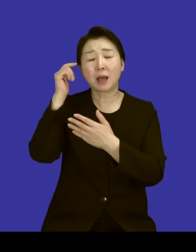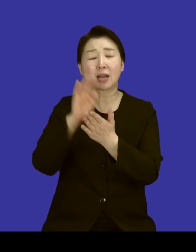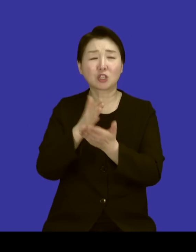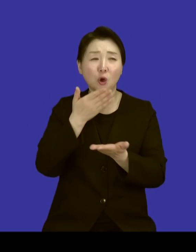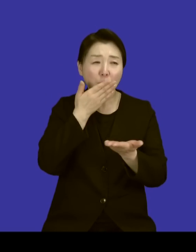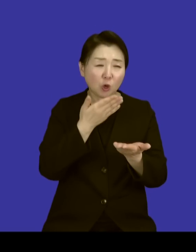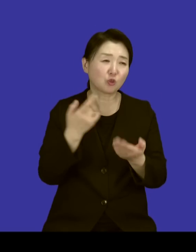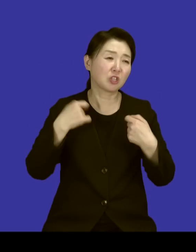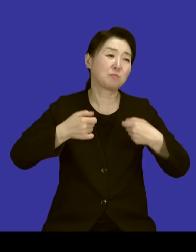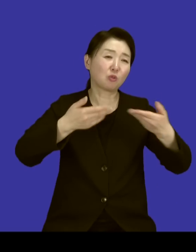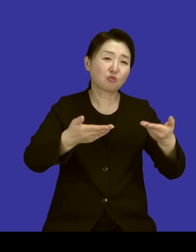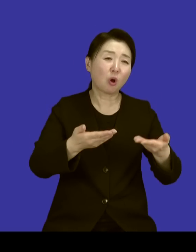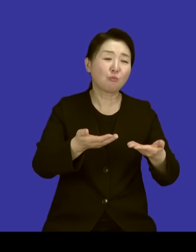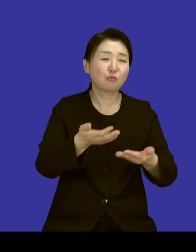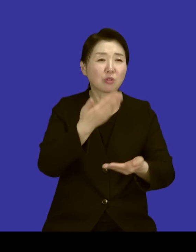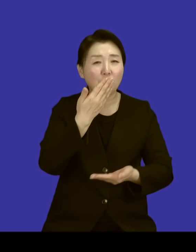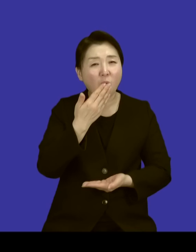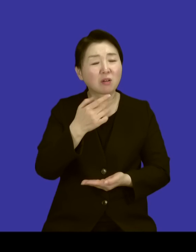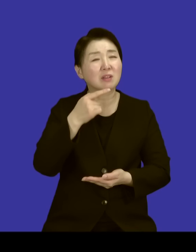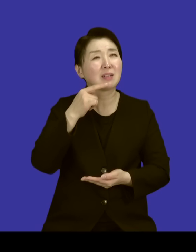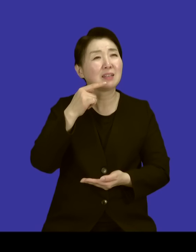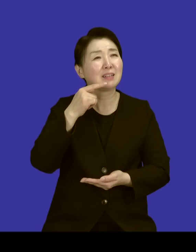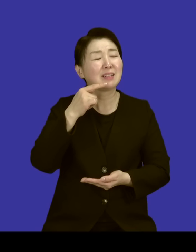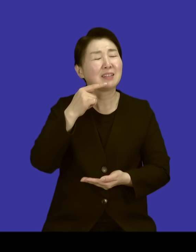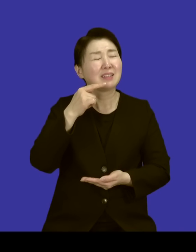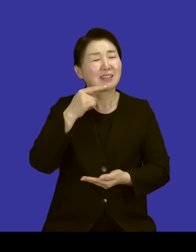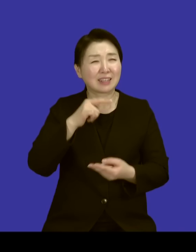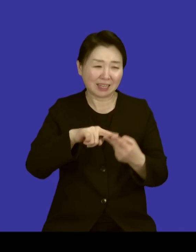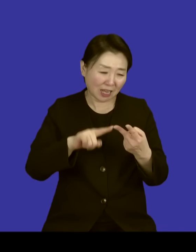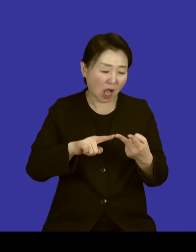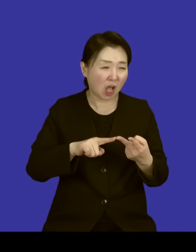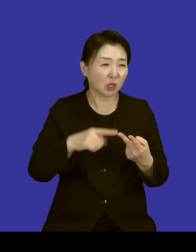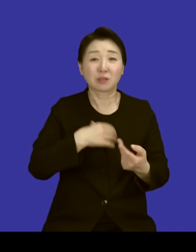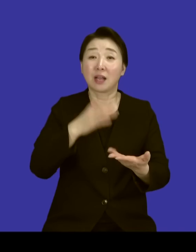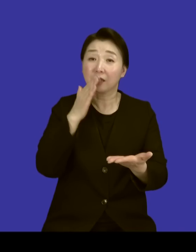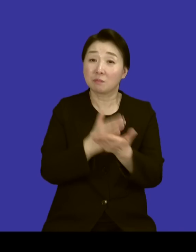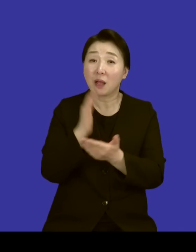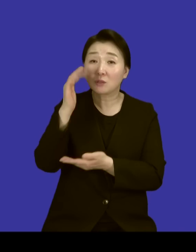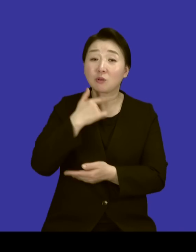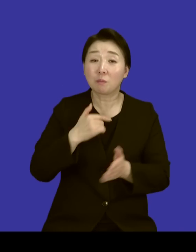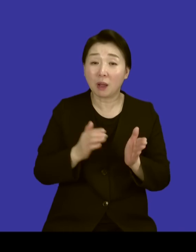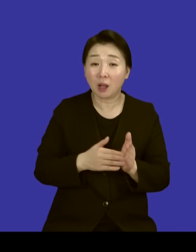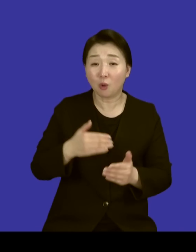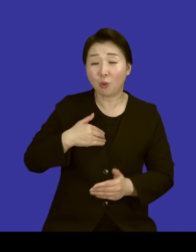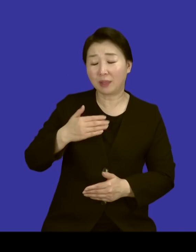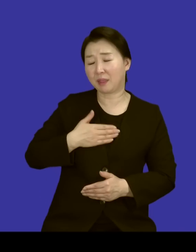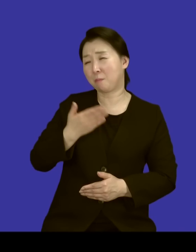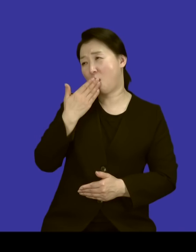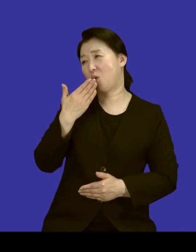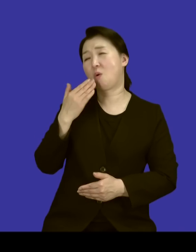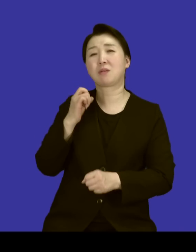무엇을 먹을까 염려하지 설교했잖아요. 마세요. 근데 네. 제가 그런 설교를 했던 이유가 있더라고요. 네네. 저는 먹을 게 있으니까. 아하. 그러니까